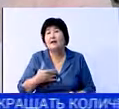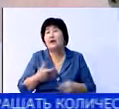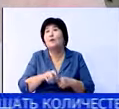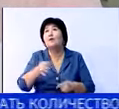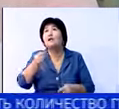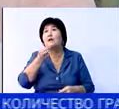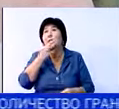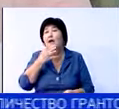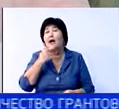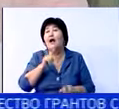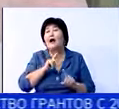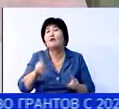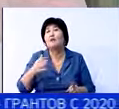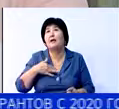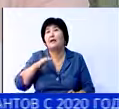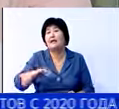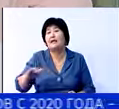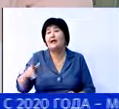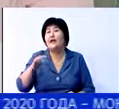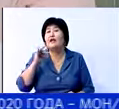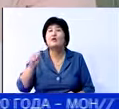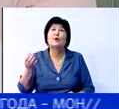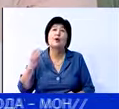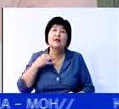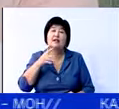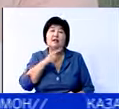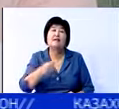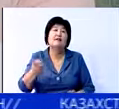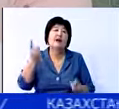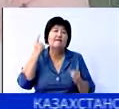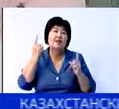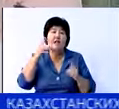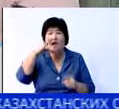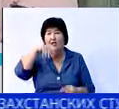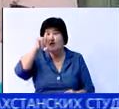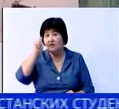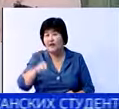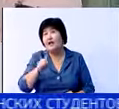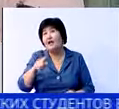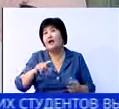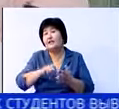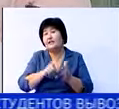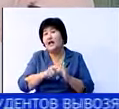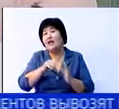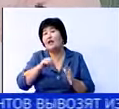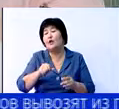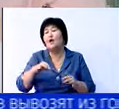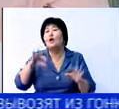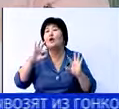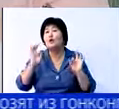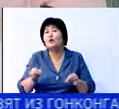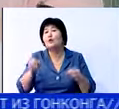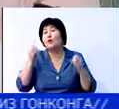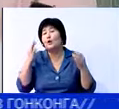очень понравилось, а особенно моим детям история Кызылорды во времена Великой Отечественной войны, зал этнографии, искусства и